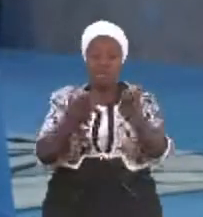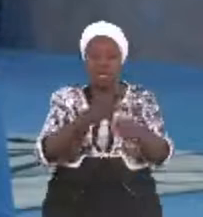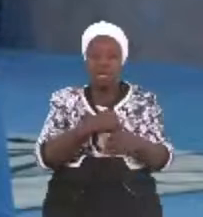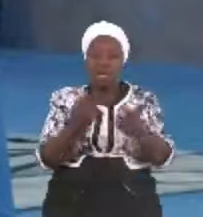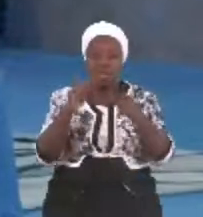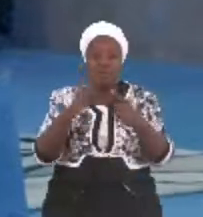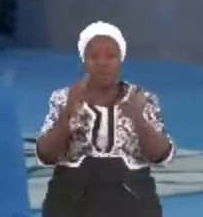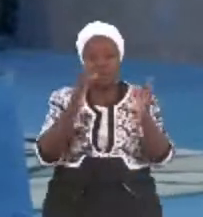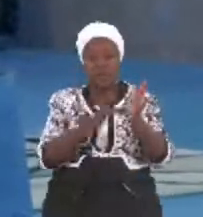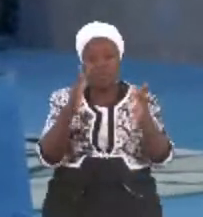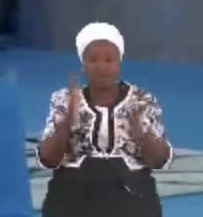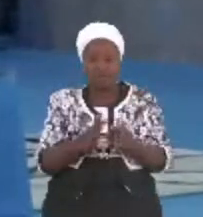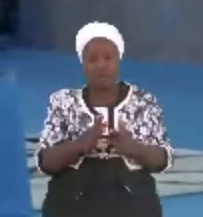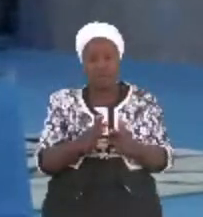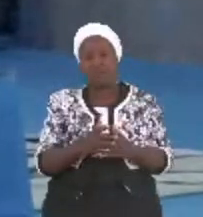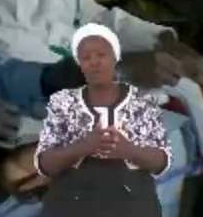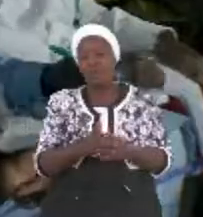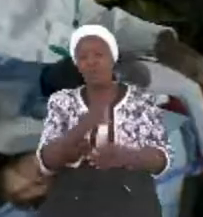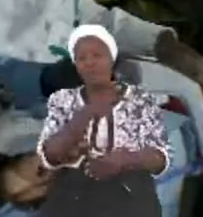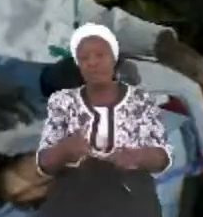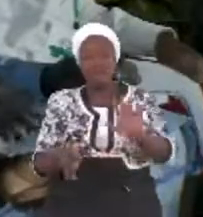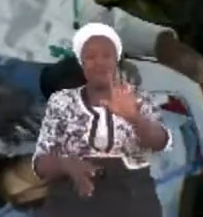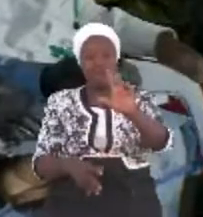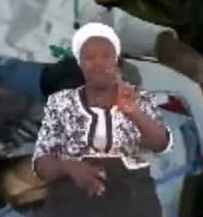se leva d'un bond vers Jésus.